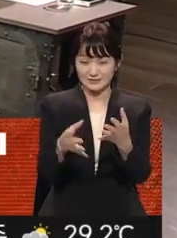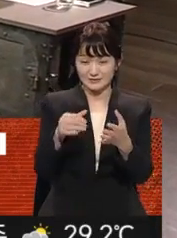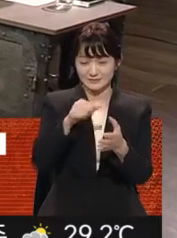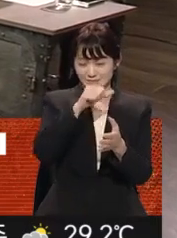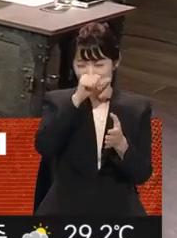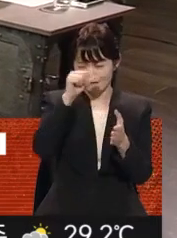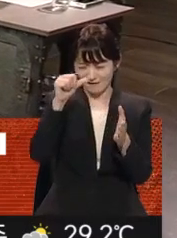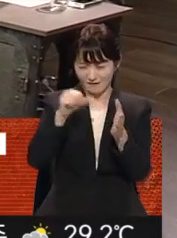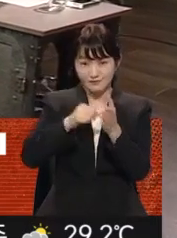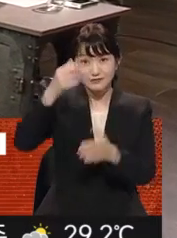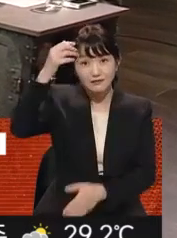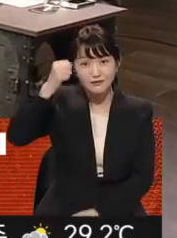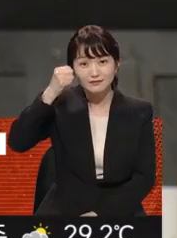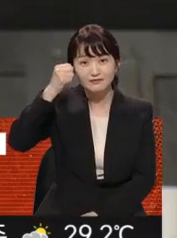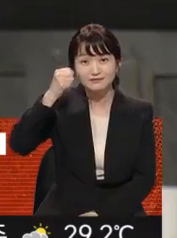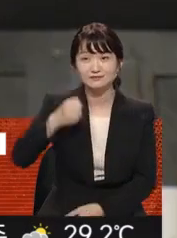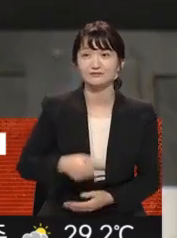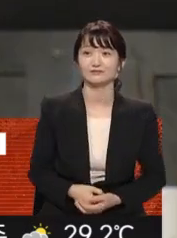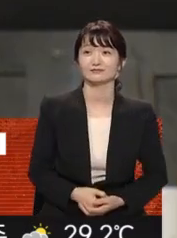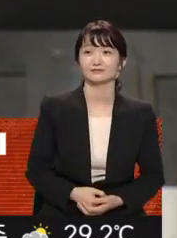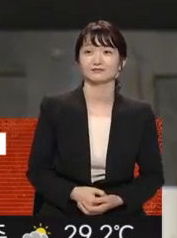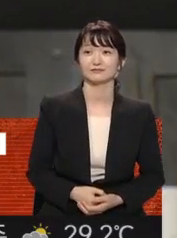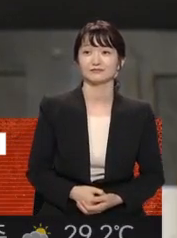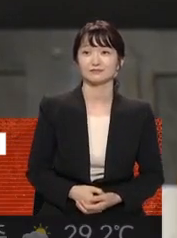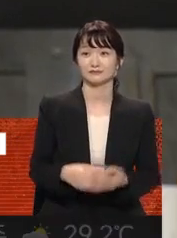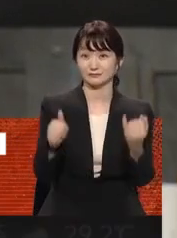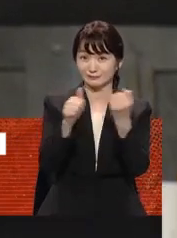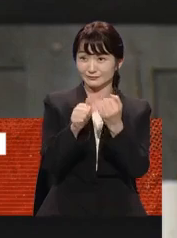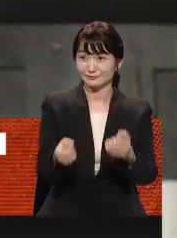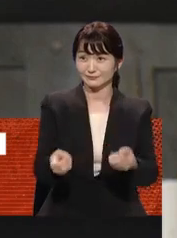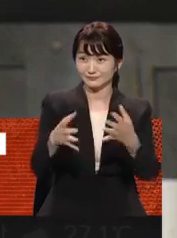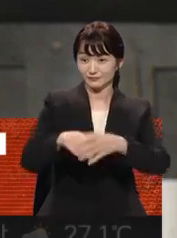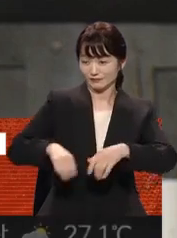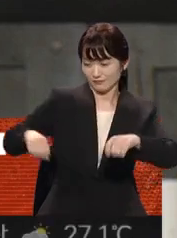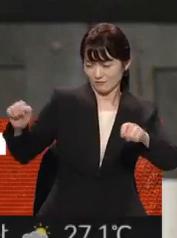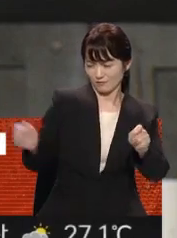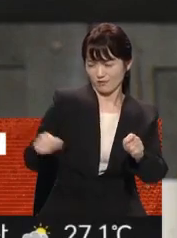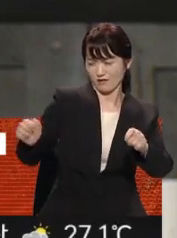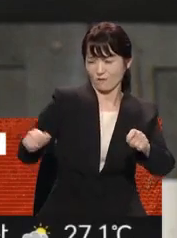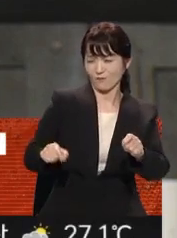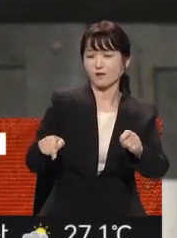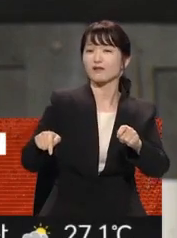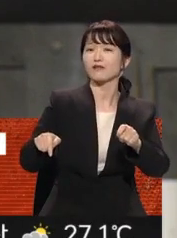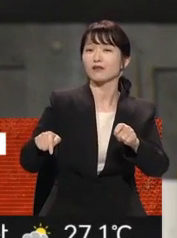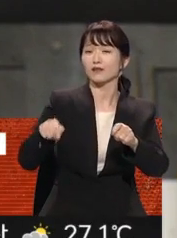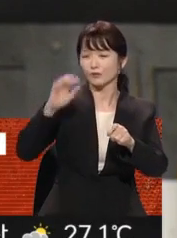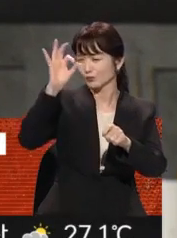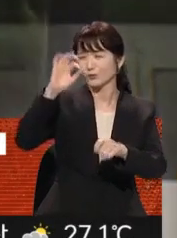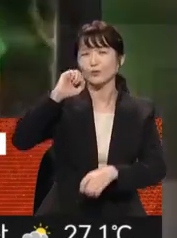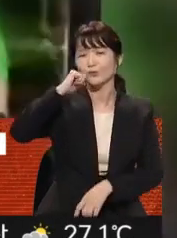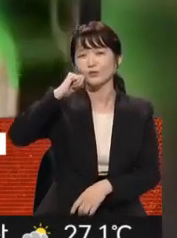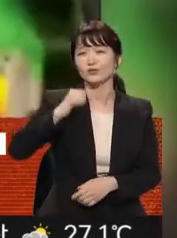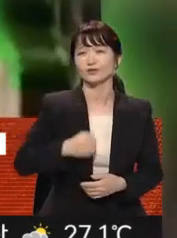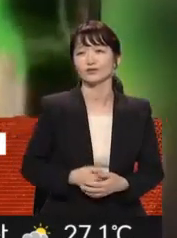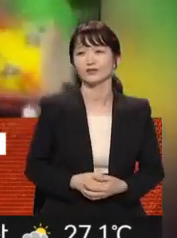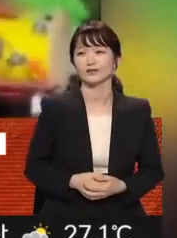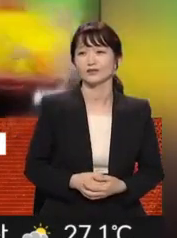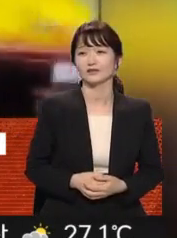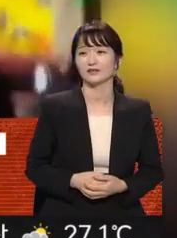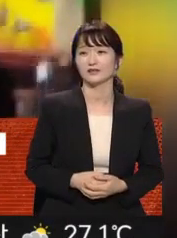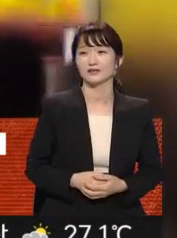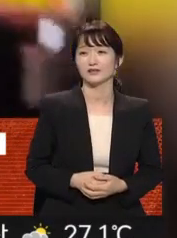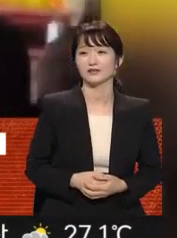결혼식일 것 같긴 해요. 결혼식장에서 장구를 공연하는 것도 사실 보기가 쉽지 않은데 그 장구 치는